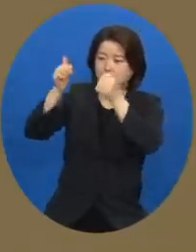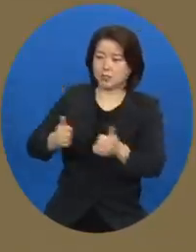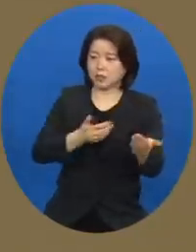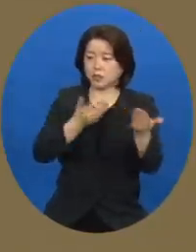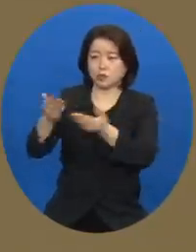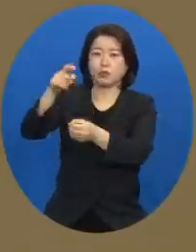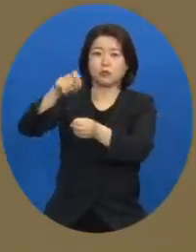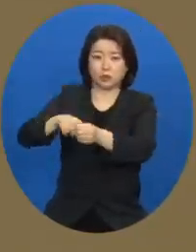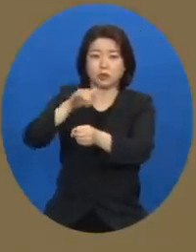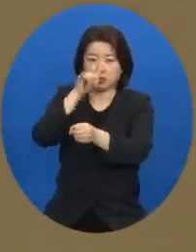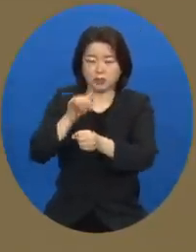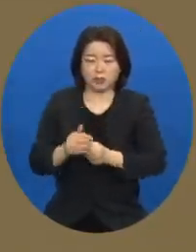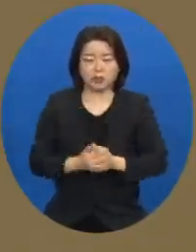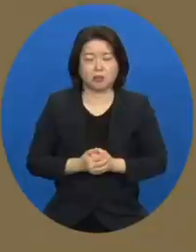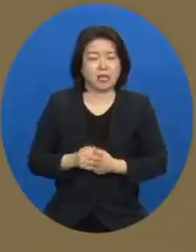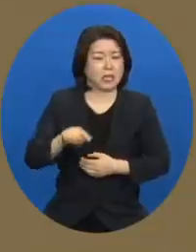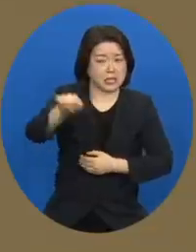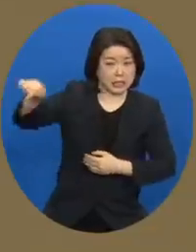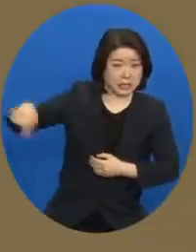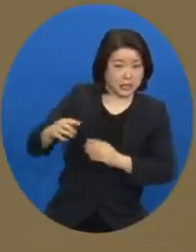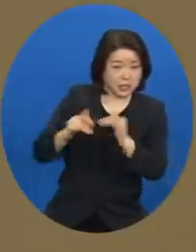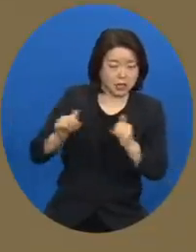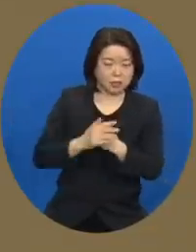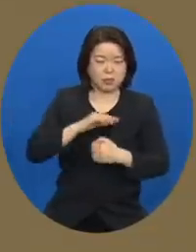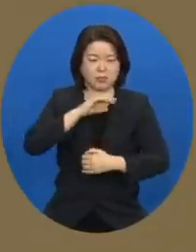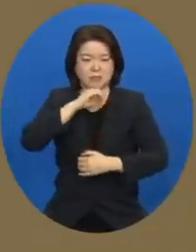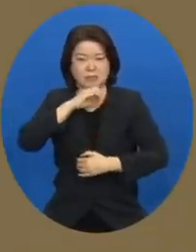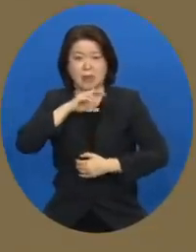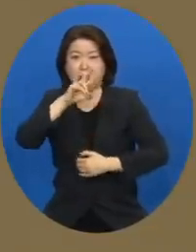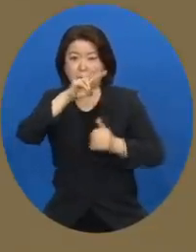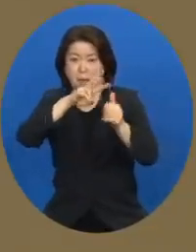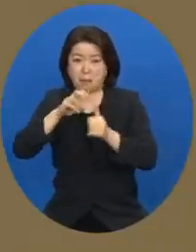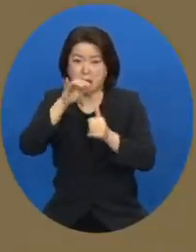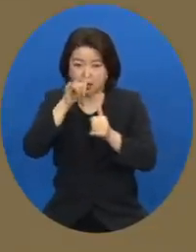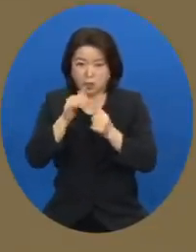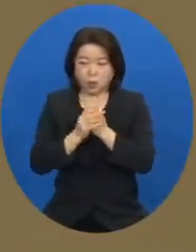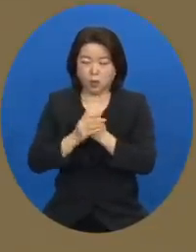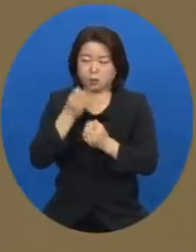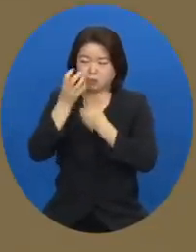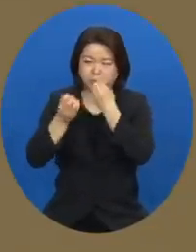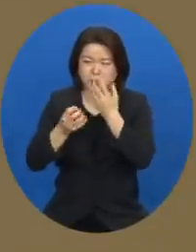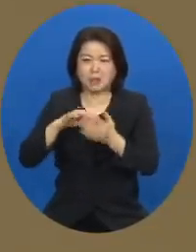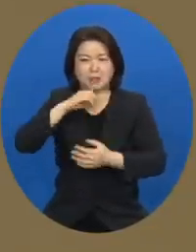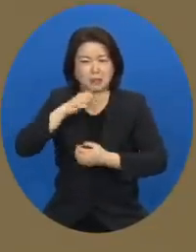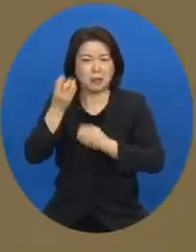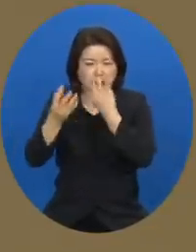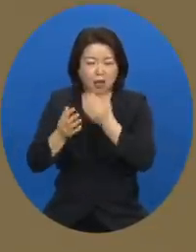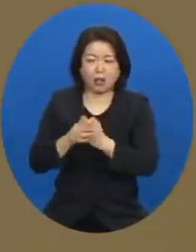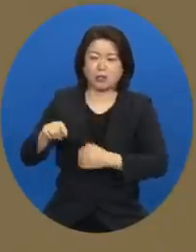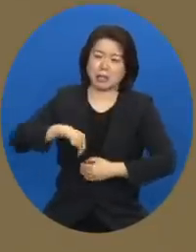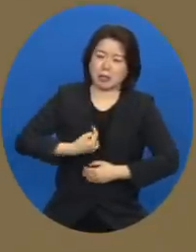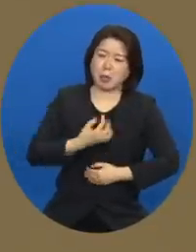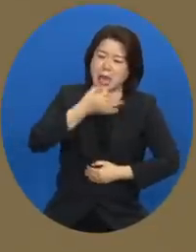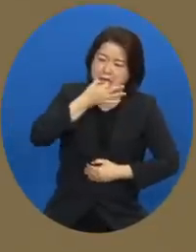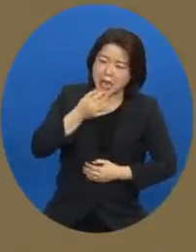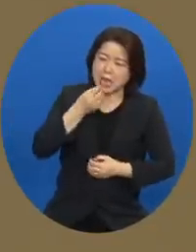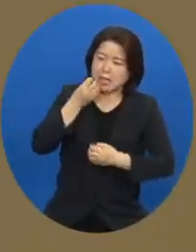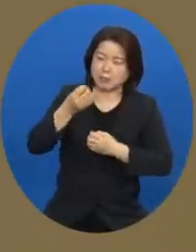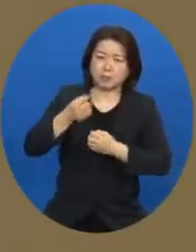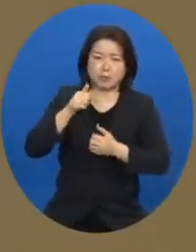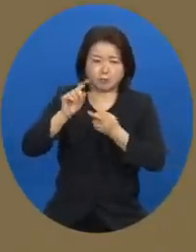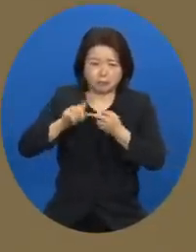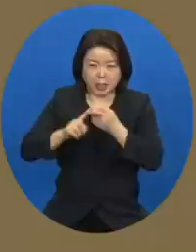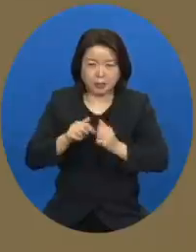하였느니라. 이 사람들은 원망하는 자며 불만을 토하는 자며 그 정욕대로 행하는 자라. 그